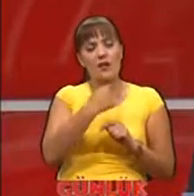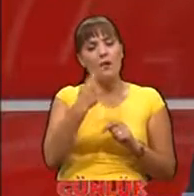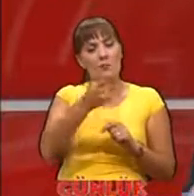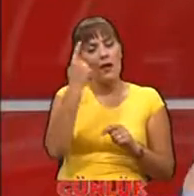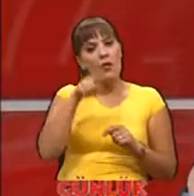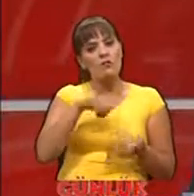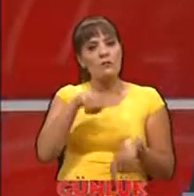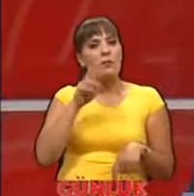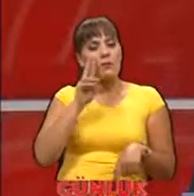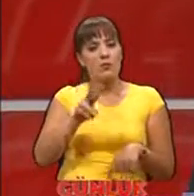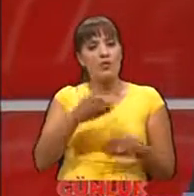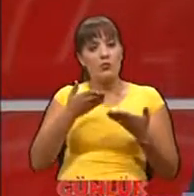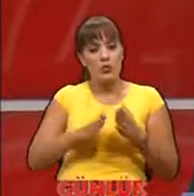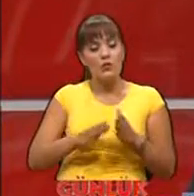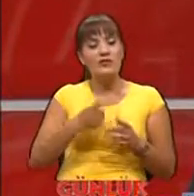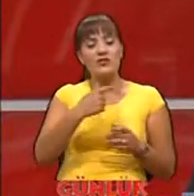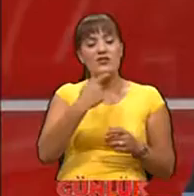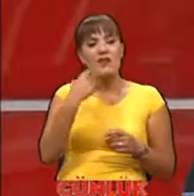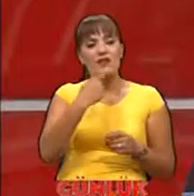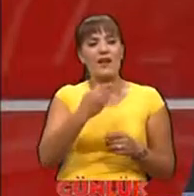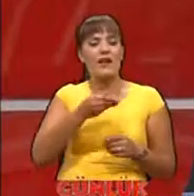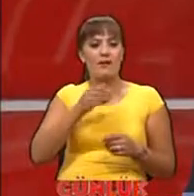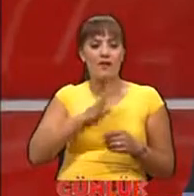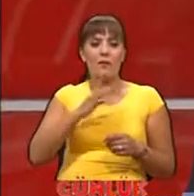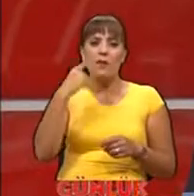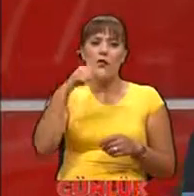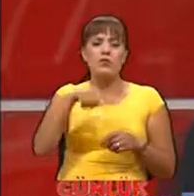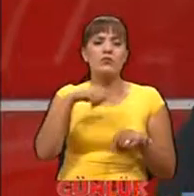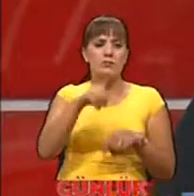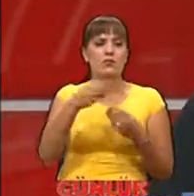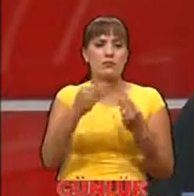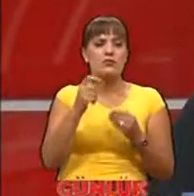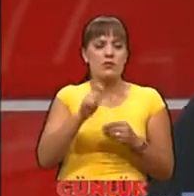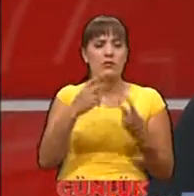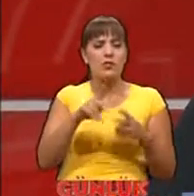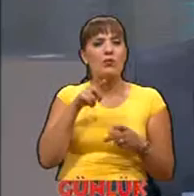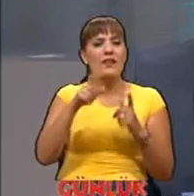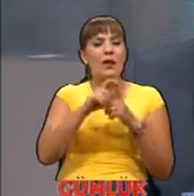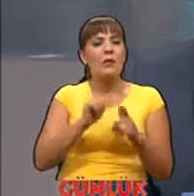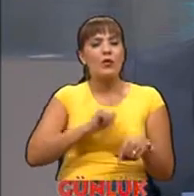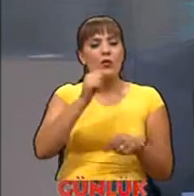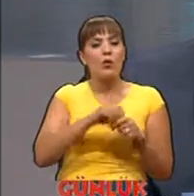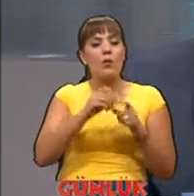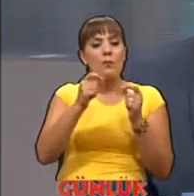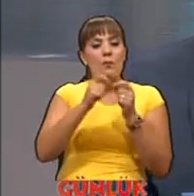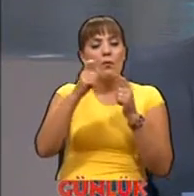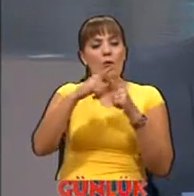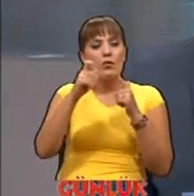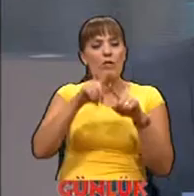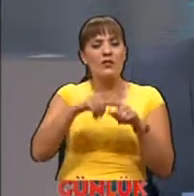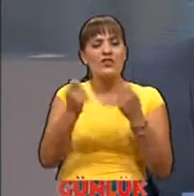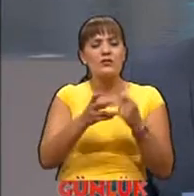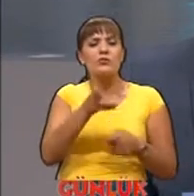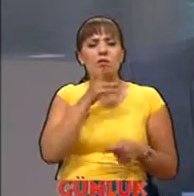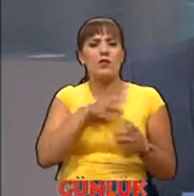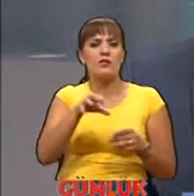belki bakılır değil mi? Yani tabii doğuştan ki. Çene gerilik varsa belki evet. o zaman yumuşak. Yani şöyle söyleyebiliriz. Bu dermal dolgular ve botokslar aslında işin